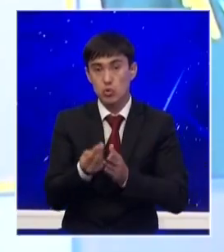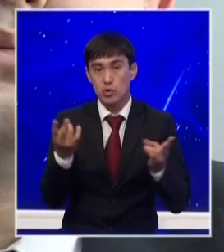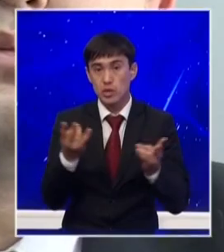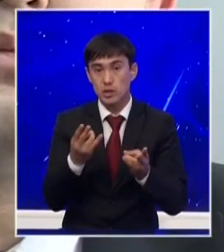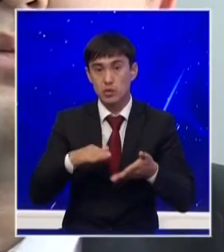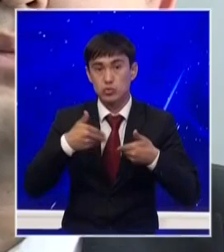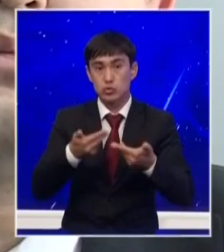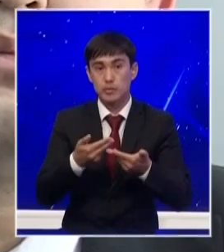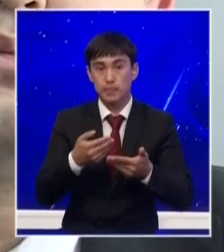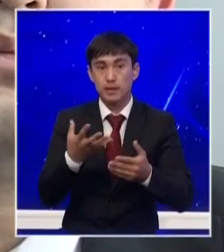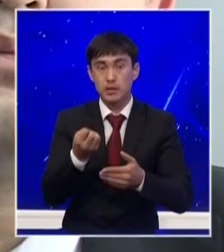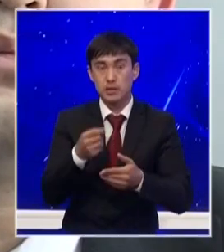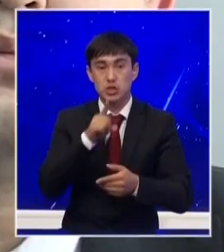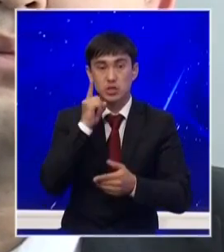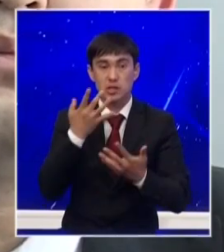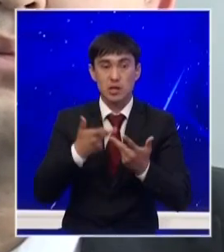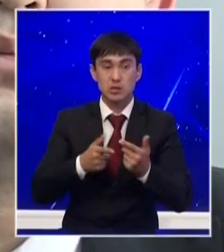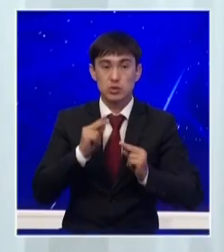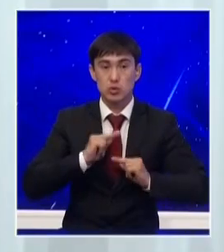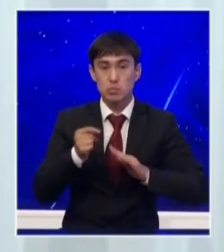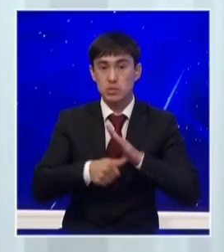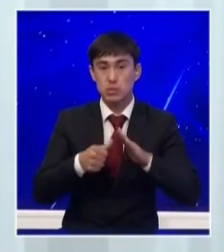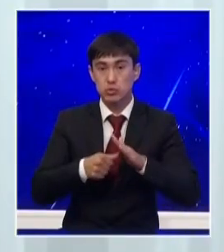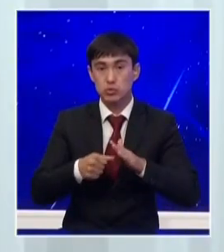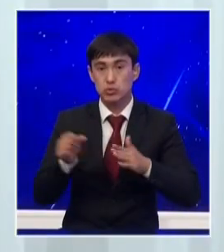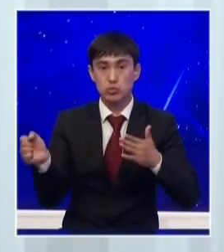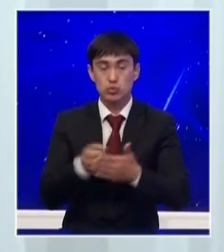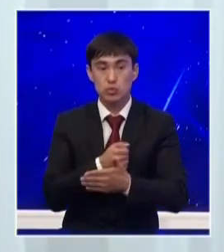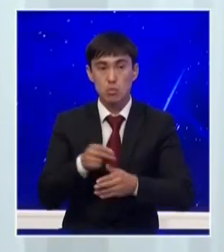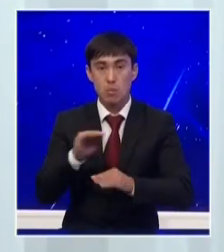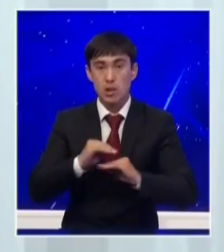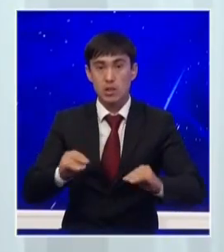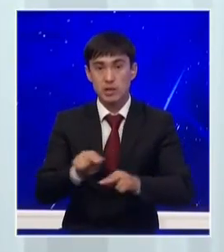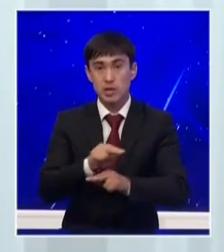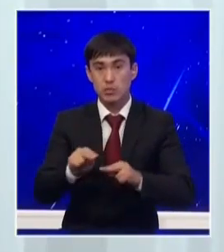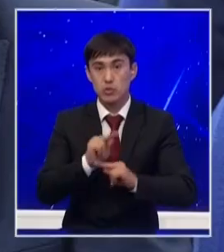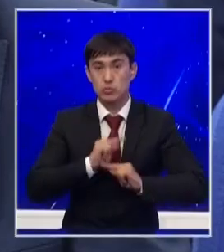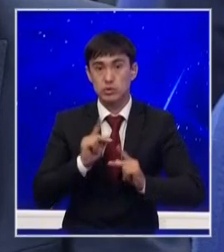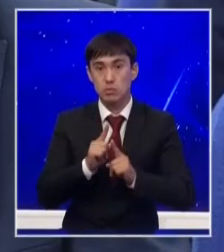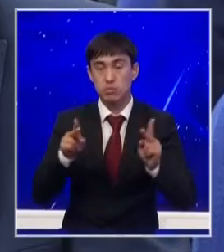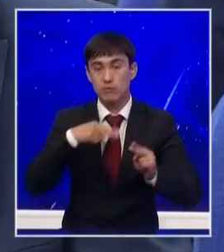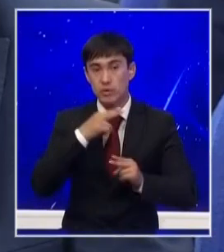керектігі ұсынылды. Сонымен қатар жастар арасындағы жұмыссыздықты жою, балаларды тәрбиелеу жұмысына баса